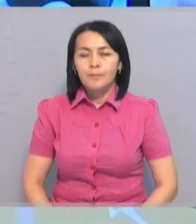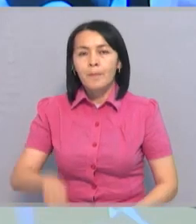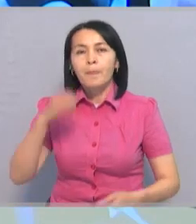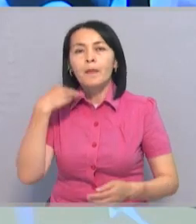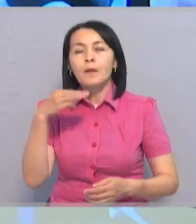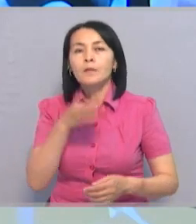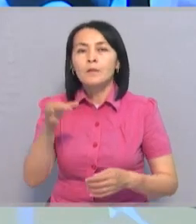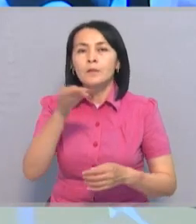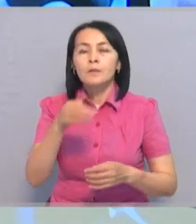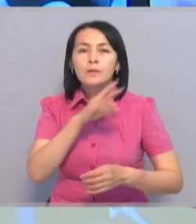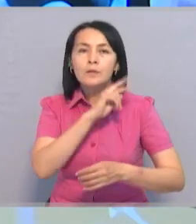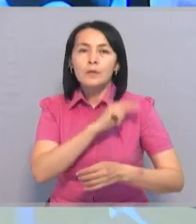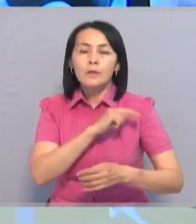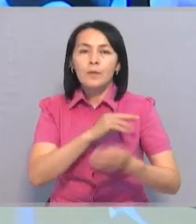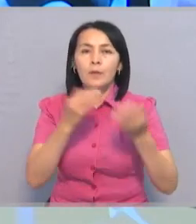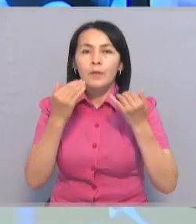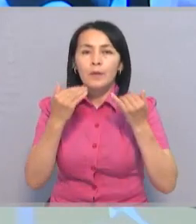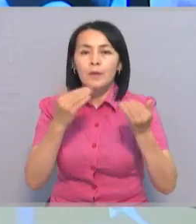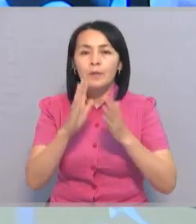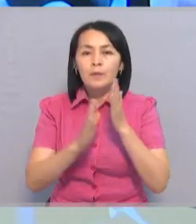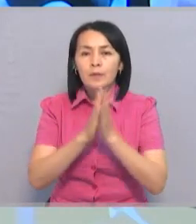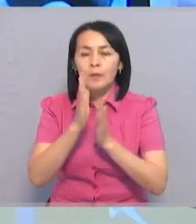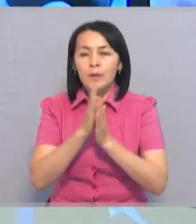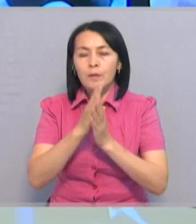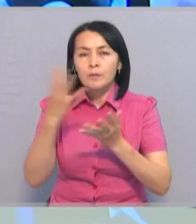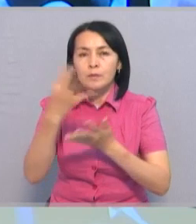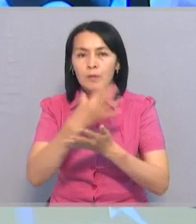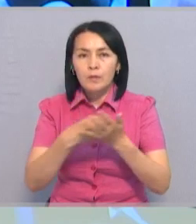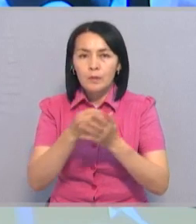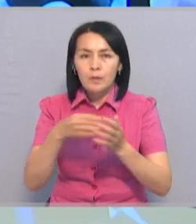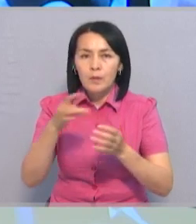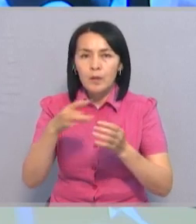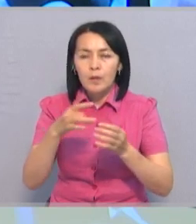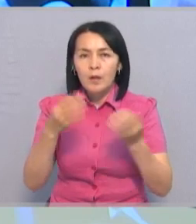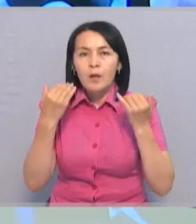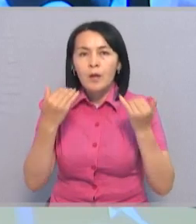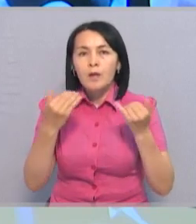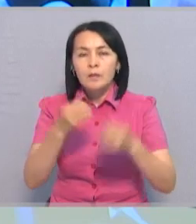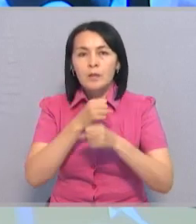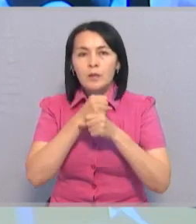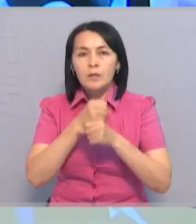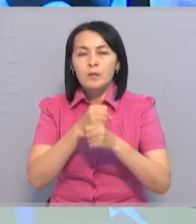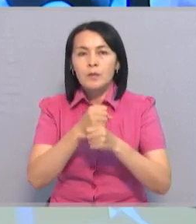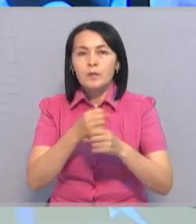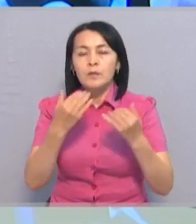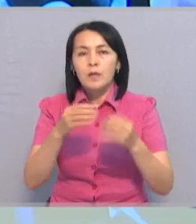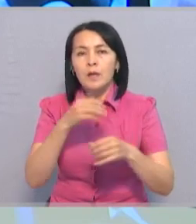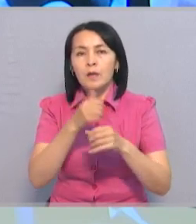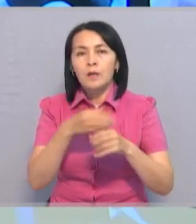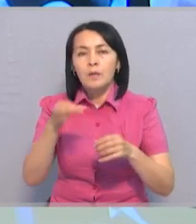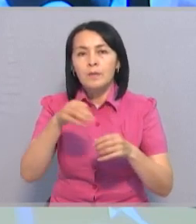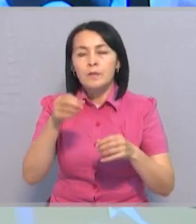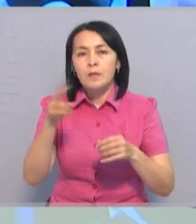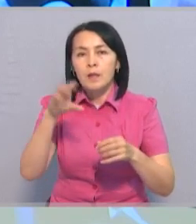В Туркестанской области работы по благоустройству, озеленению и уборке районов и городов находятся на строгом контроле акима области